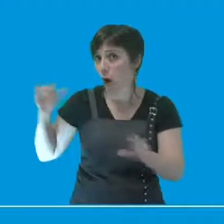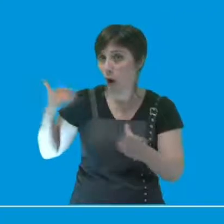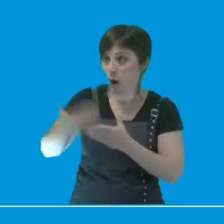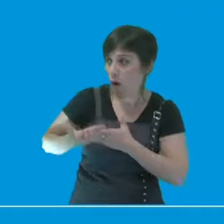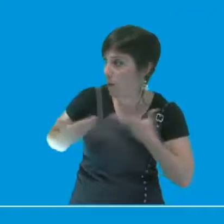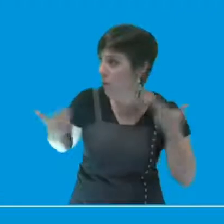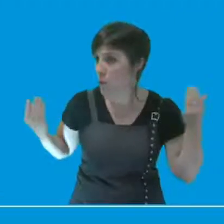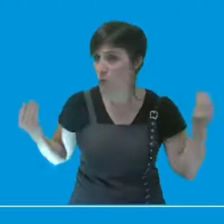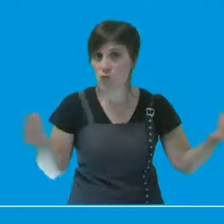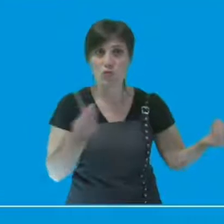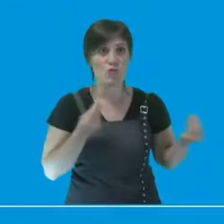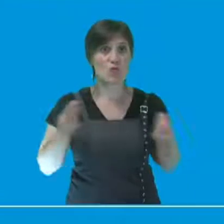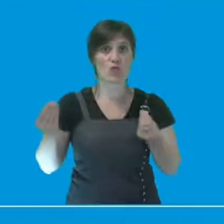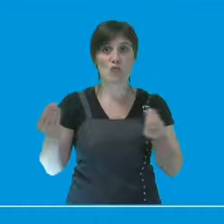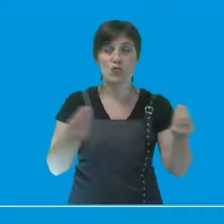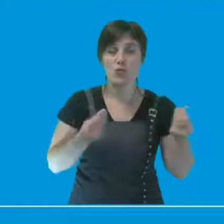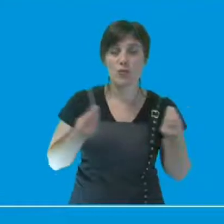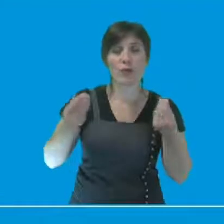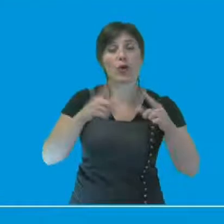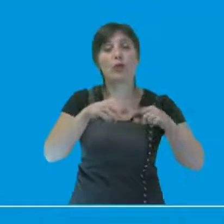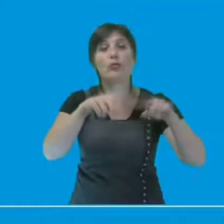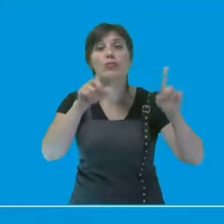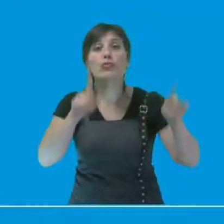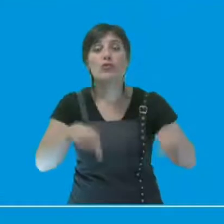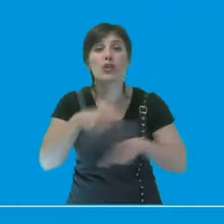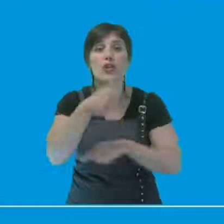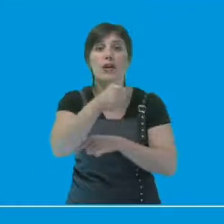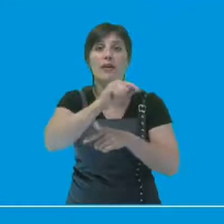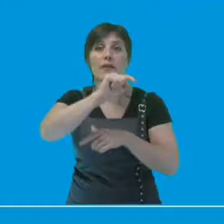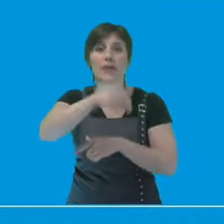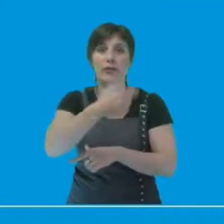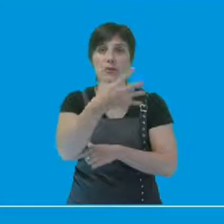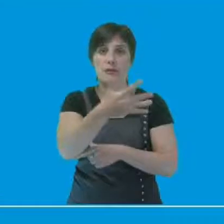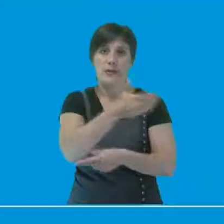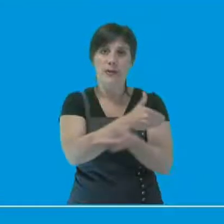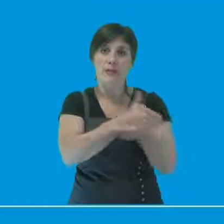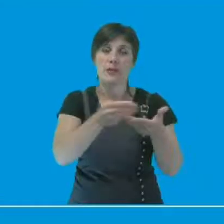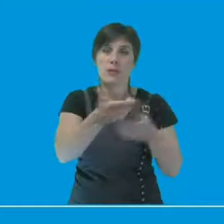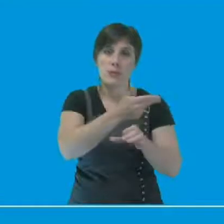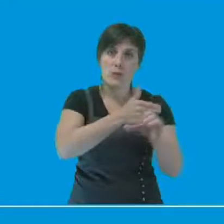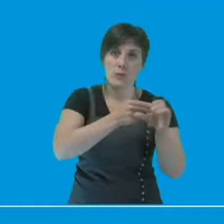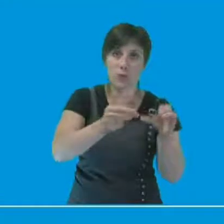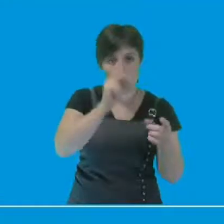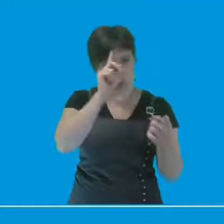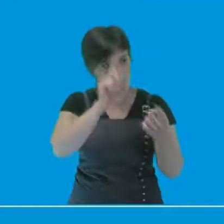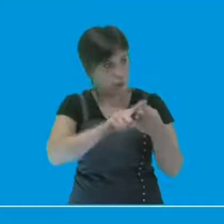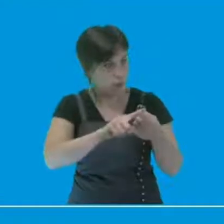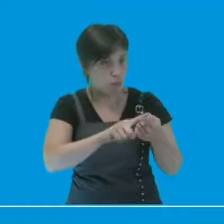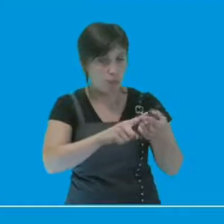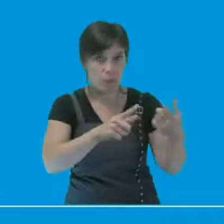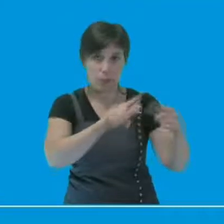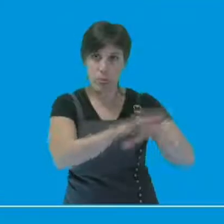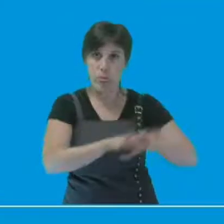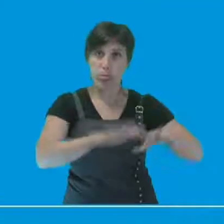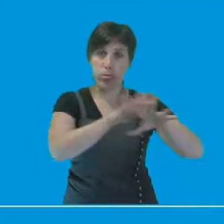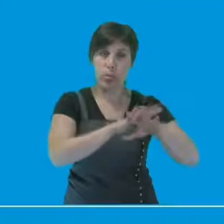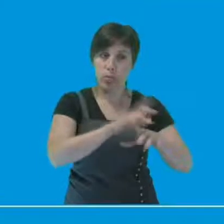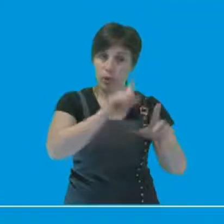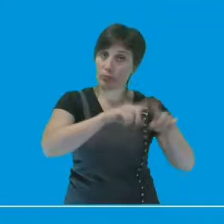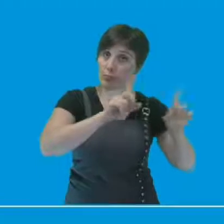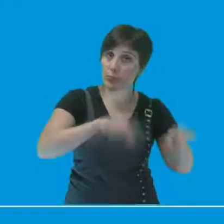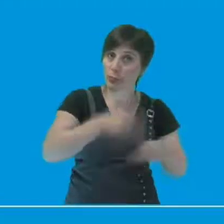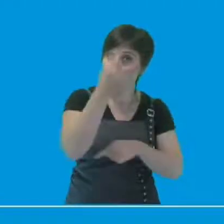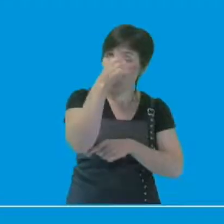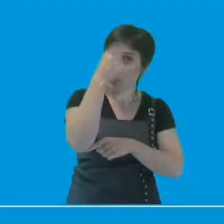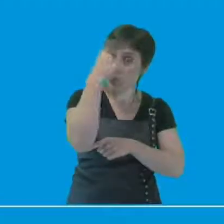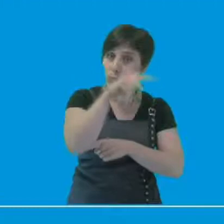cas. Quant au budget dédié de 1,5 million d'euros, sa destinée ne semble pas très claire. Est-ce un budget dédié à un appel à